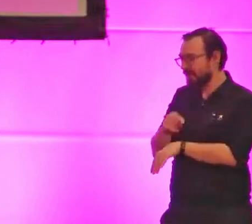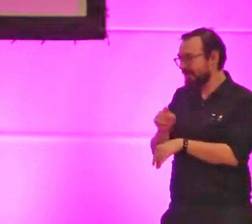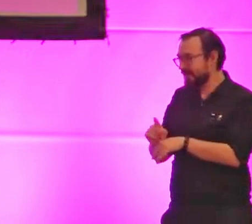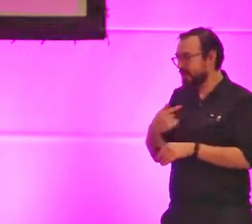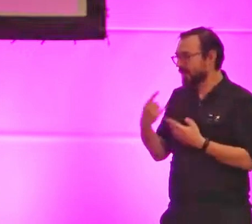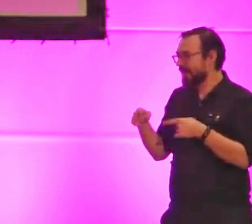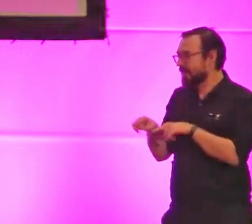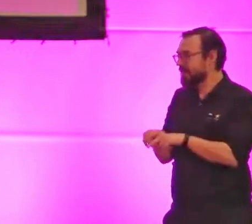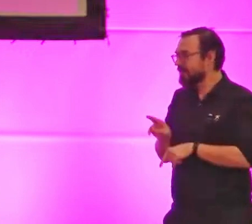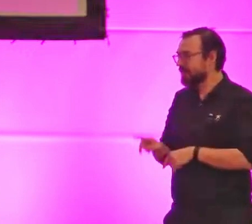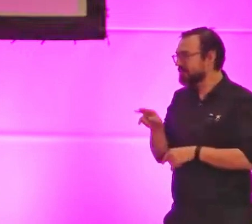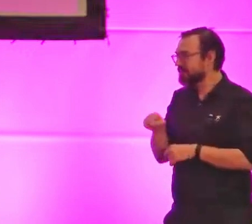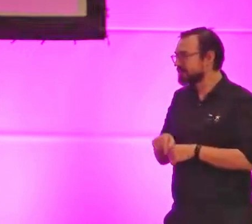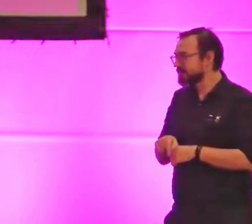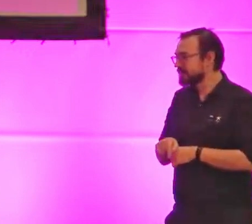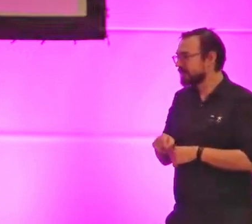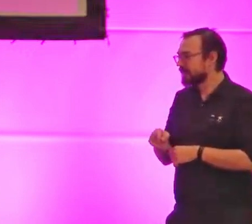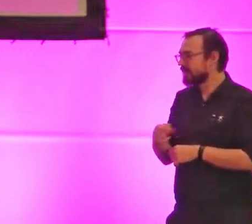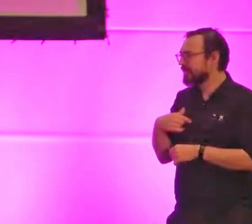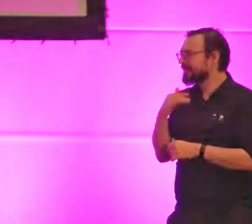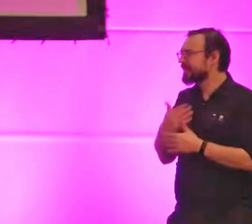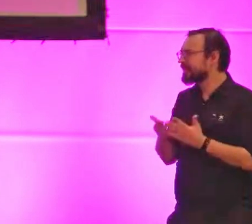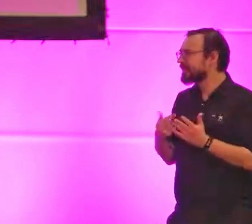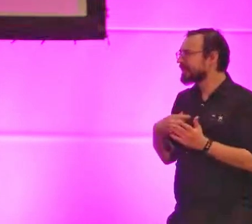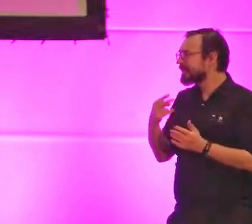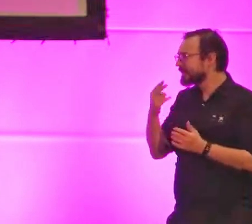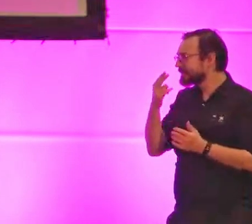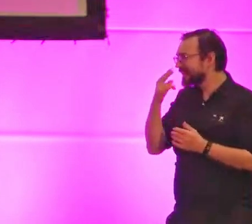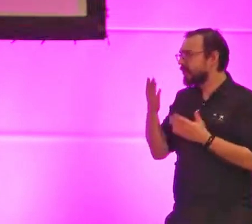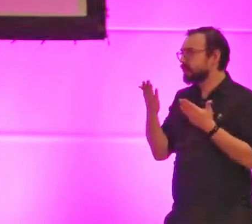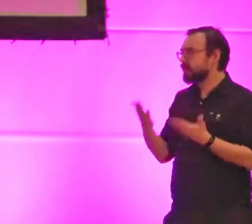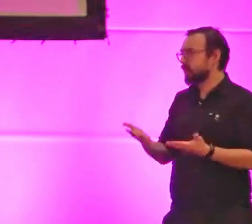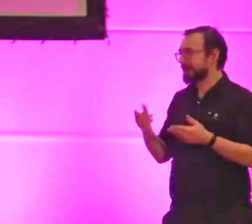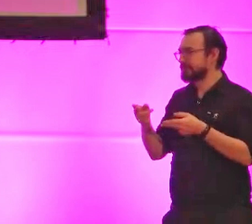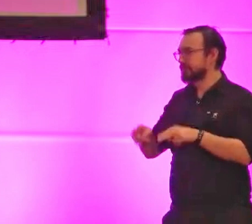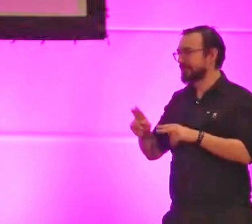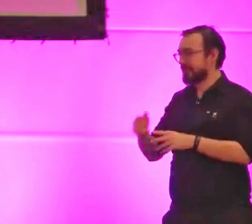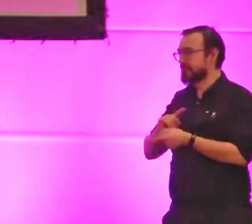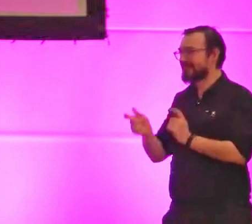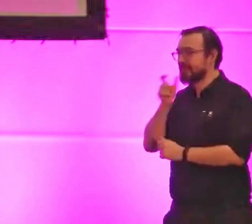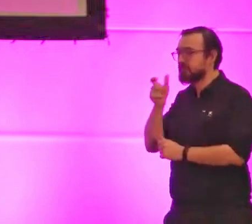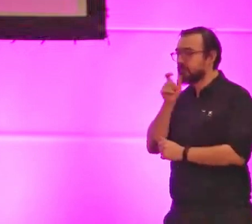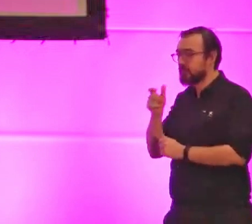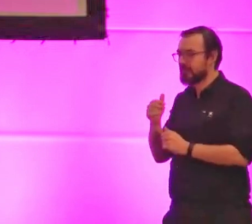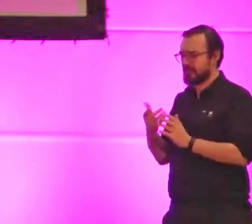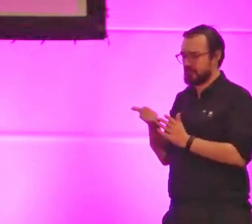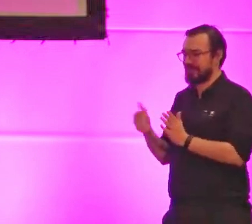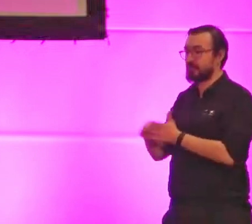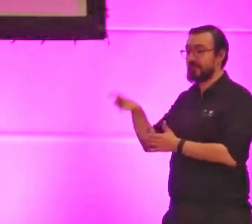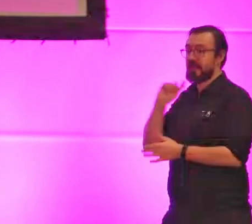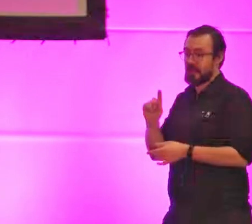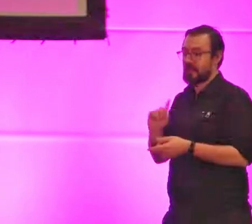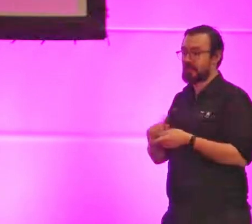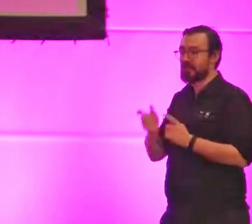så håller inte jag med faktiskt. Jag vet inte, jag skrev i Dagens Juridik, så blev jag intervjuad bara förra